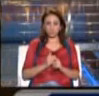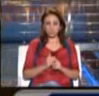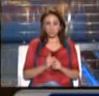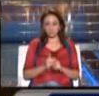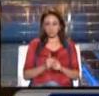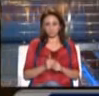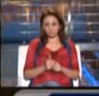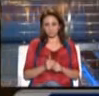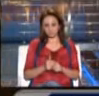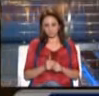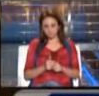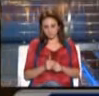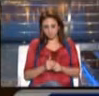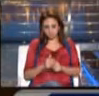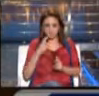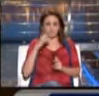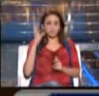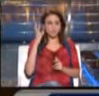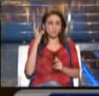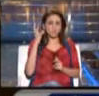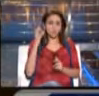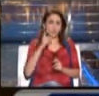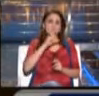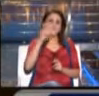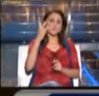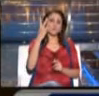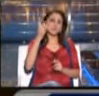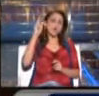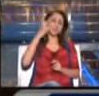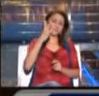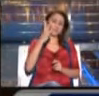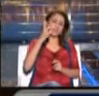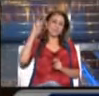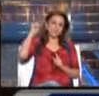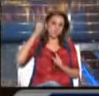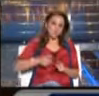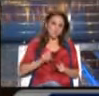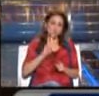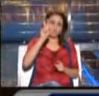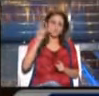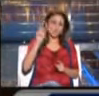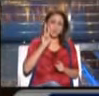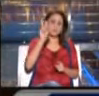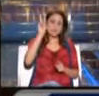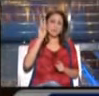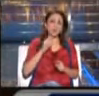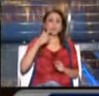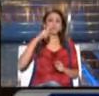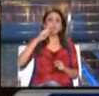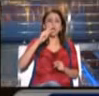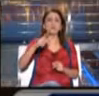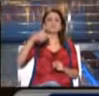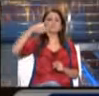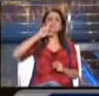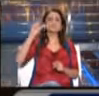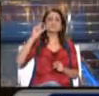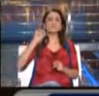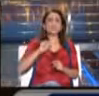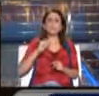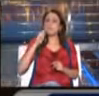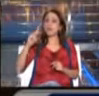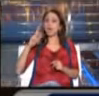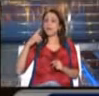ملم بيه بشكل كبير. الشباب قاعد من شهر 2 لشهر 7 او شهر 8 بنتكلم في 6 شهور محدش حاول يتكلم